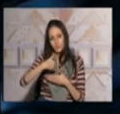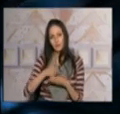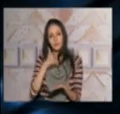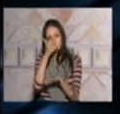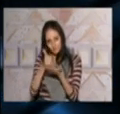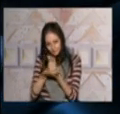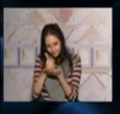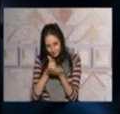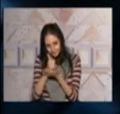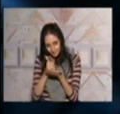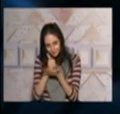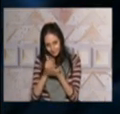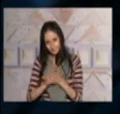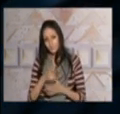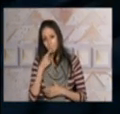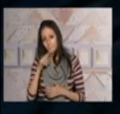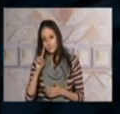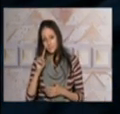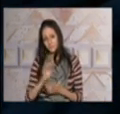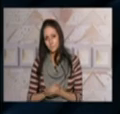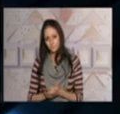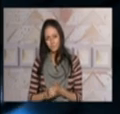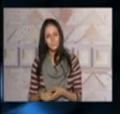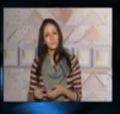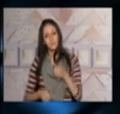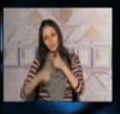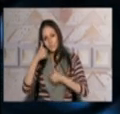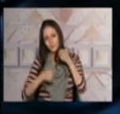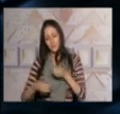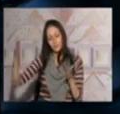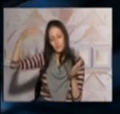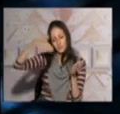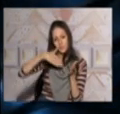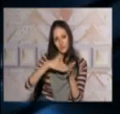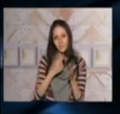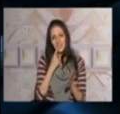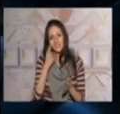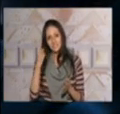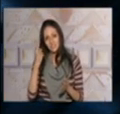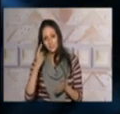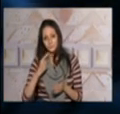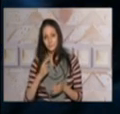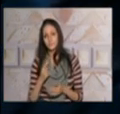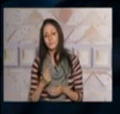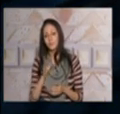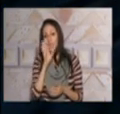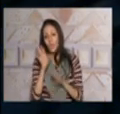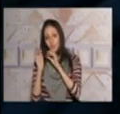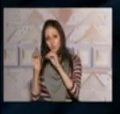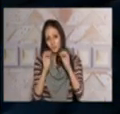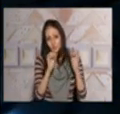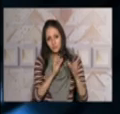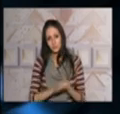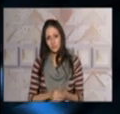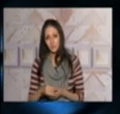هذه الامتحانات. لكن امتحان الفصل الدراسي نهاية الفصل الدراسي الأول تتم من خلال الإدارة التعليمية أو عن